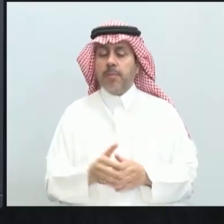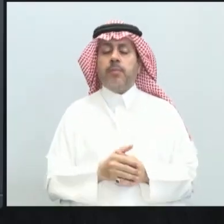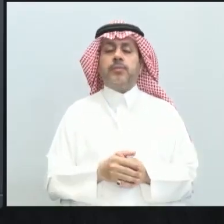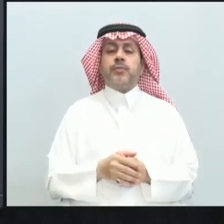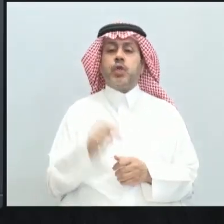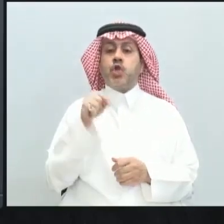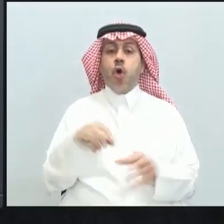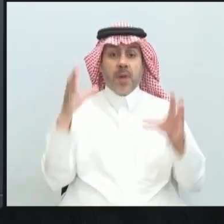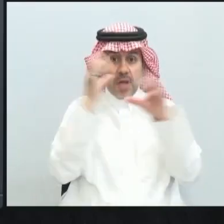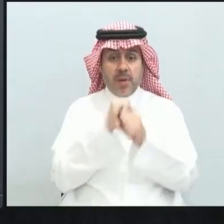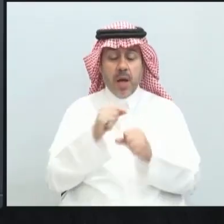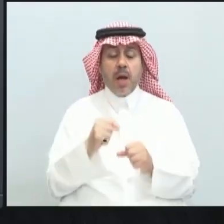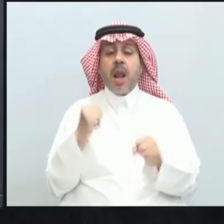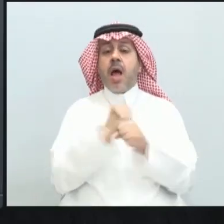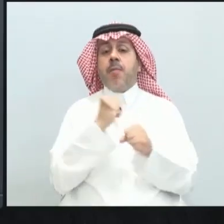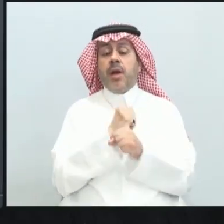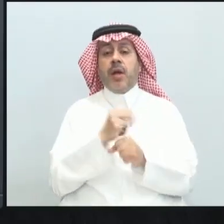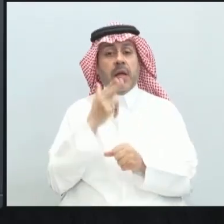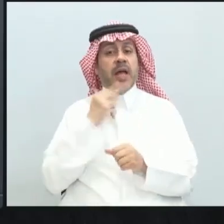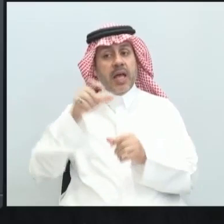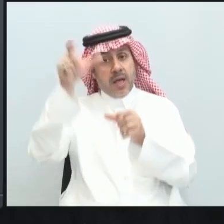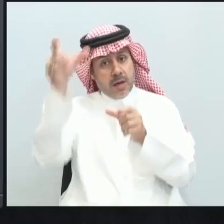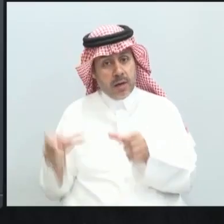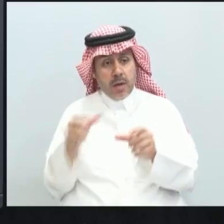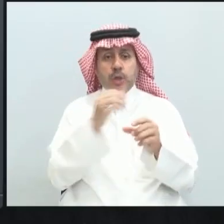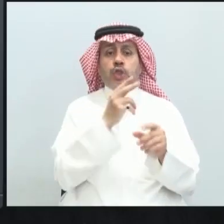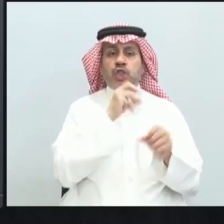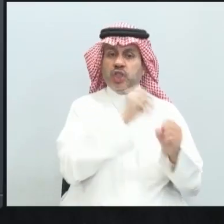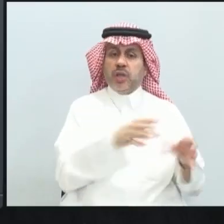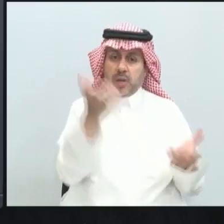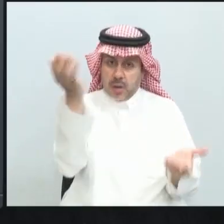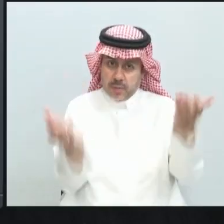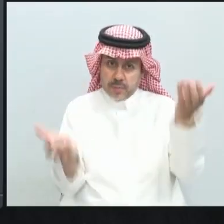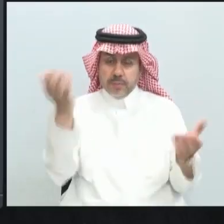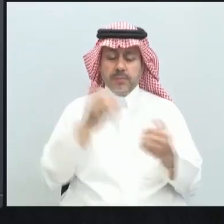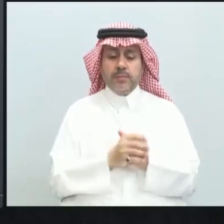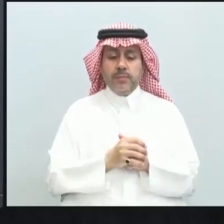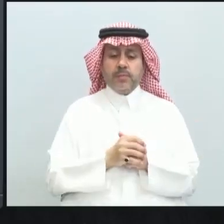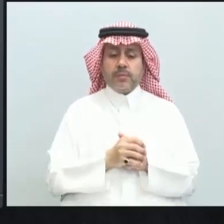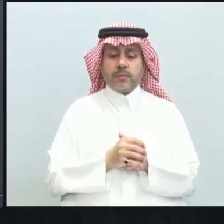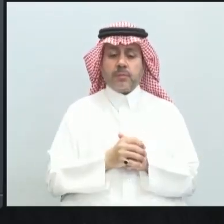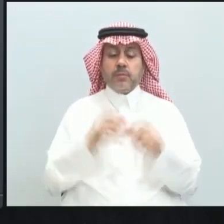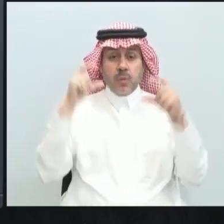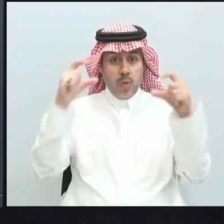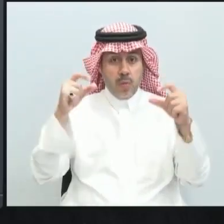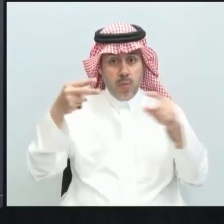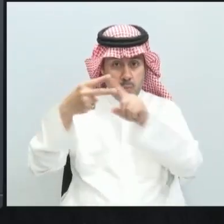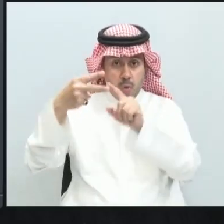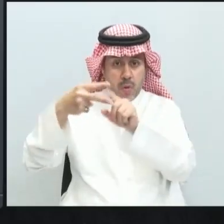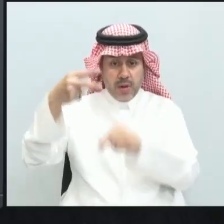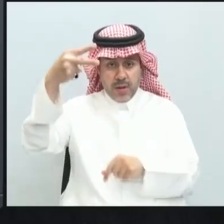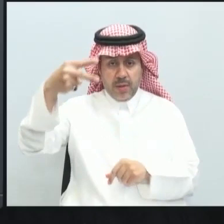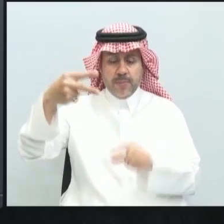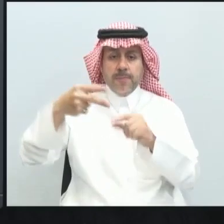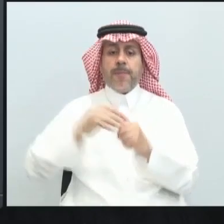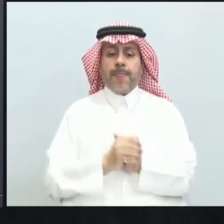يوم القيامه على اعمالهم ان خيرا فخير وان شرا فشر بل ان هذا الموضوع والذي قبله كما ذكرنا